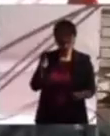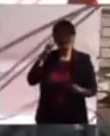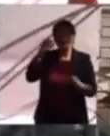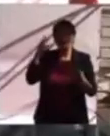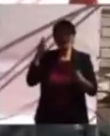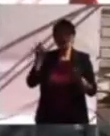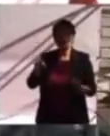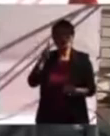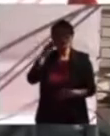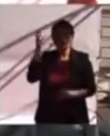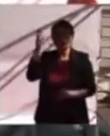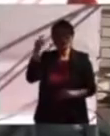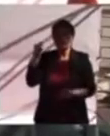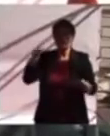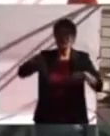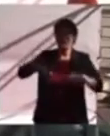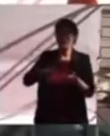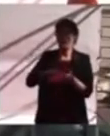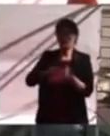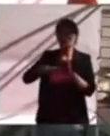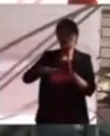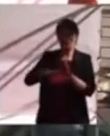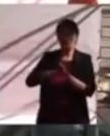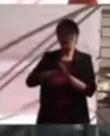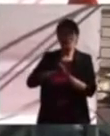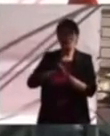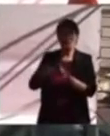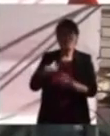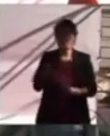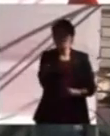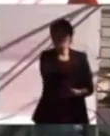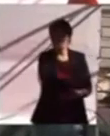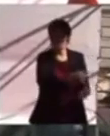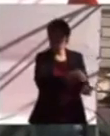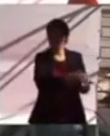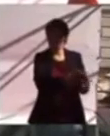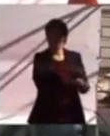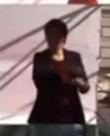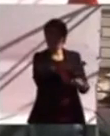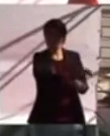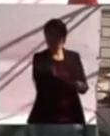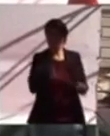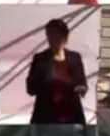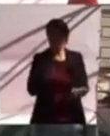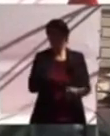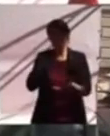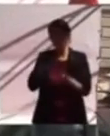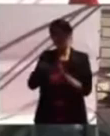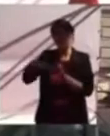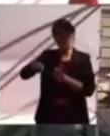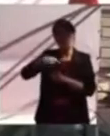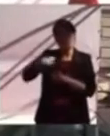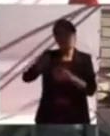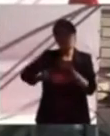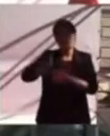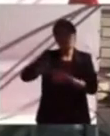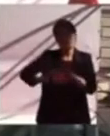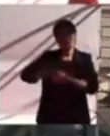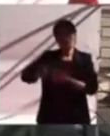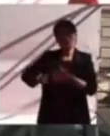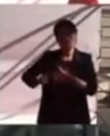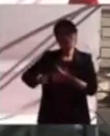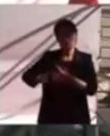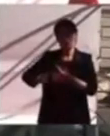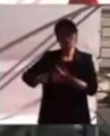abbiamo e lo dico avendo qui il ministro noi dobbiamo uscire dal fatto che abbiamo 21 servizi